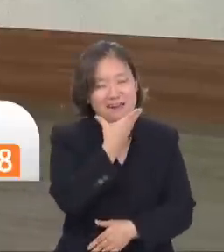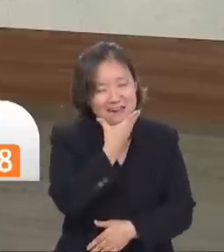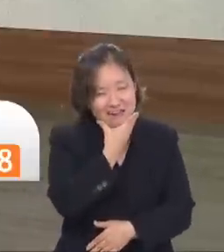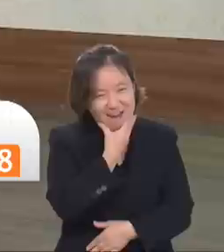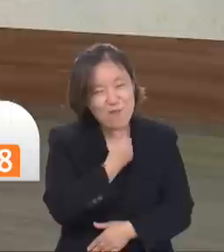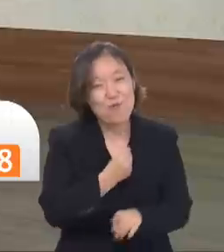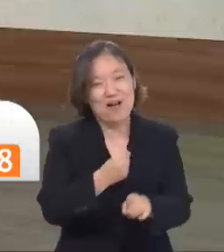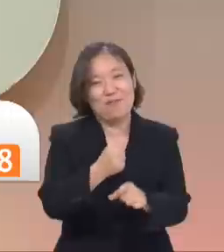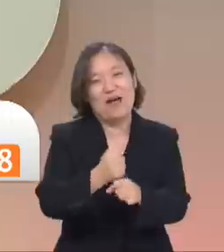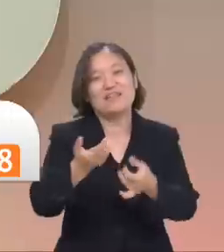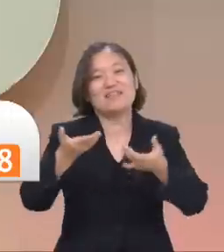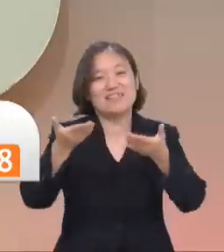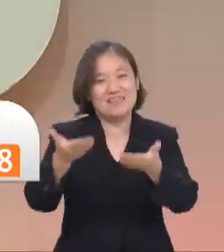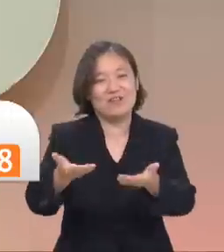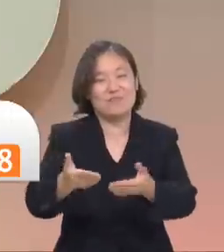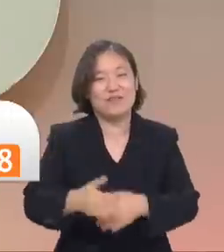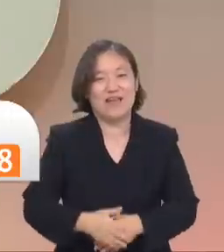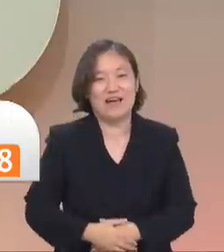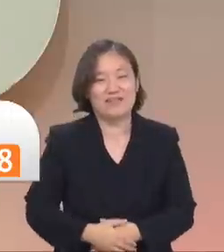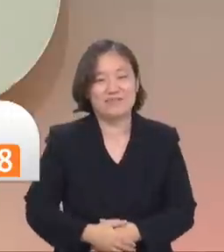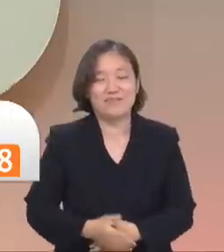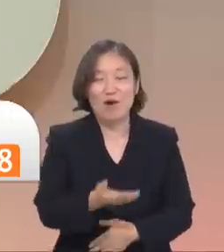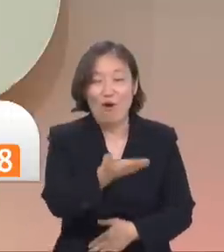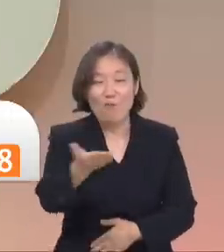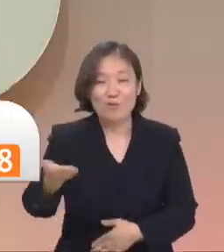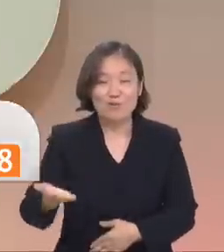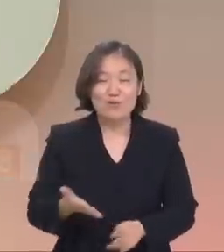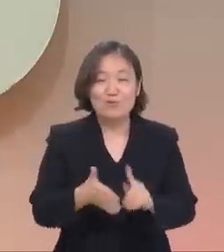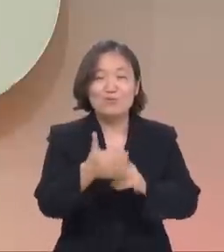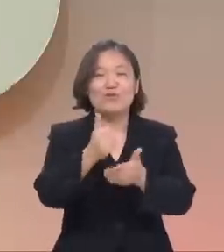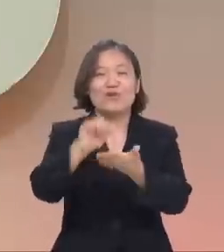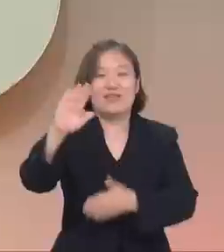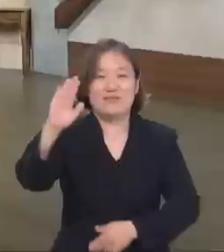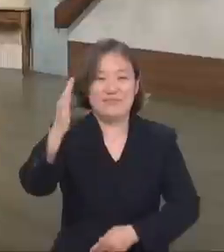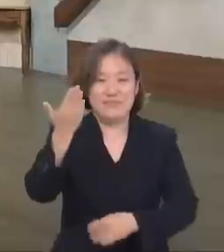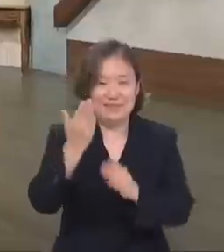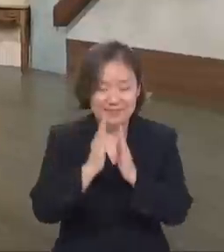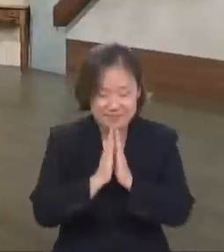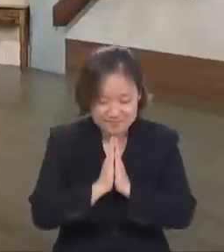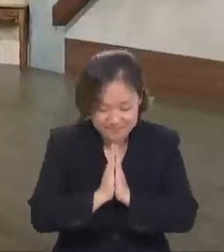이끌어 줄 것입니다 여러분 성불하시오